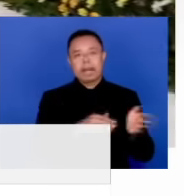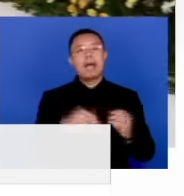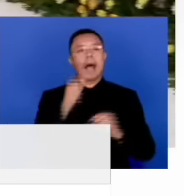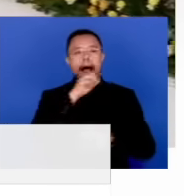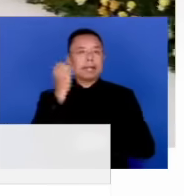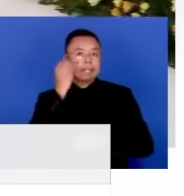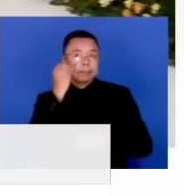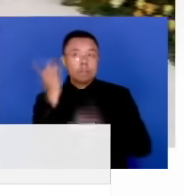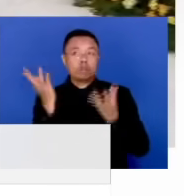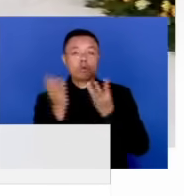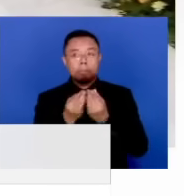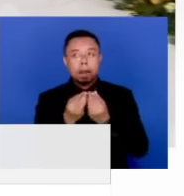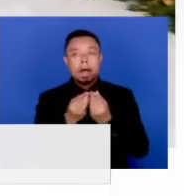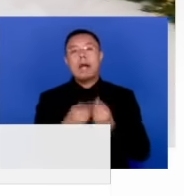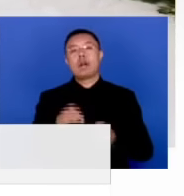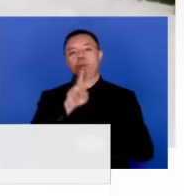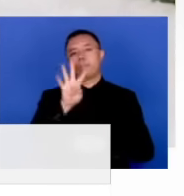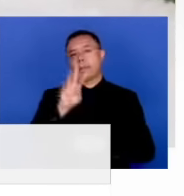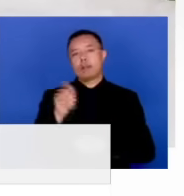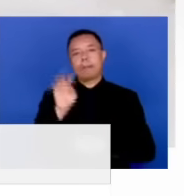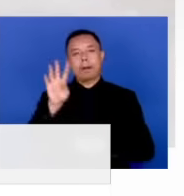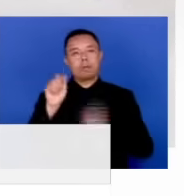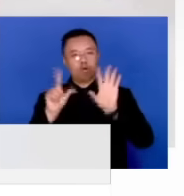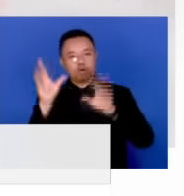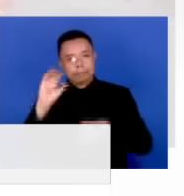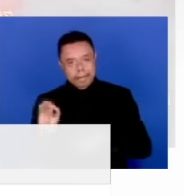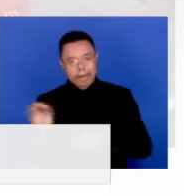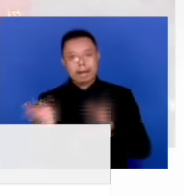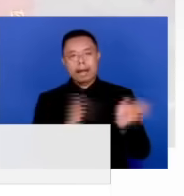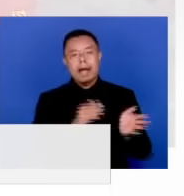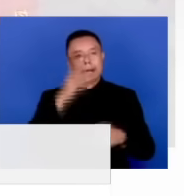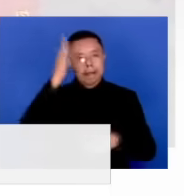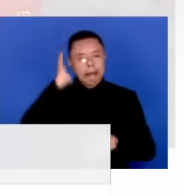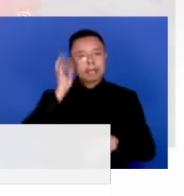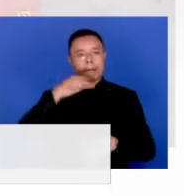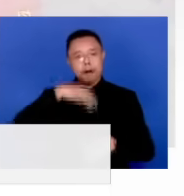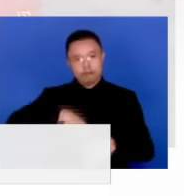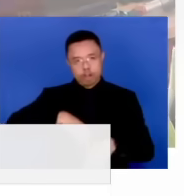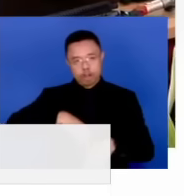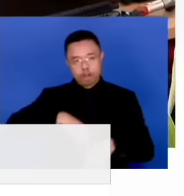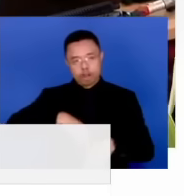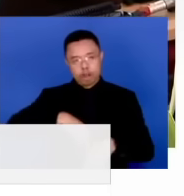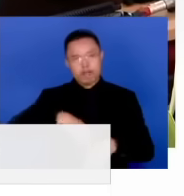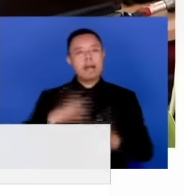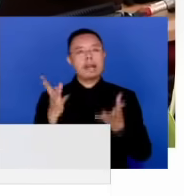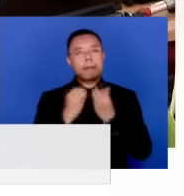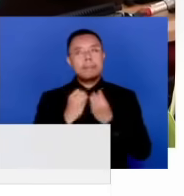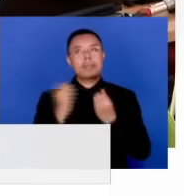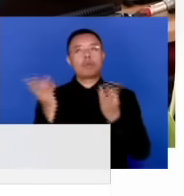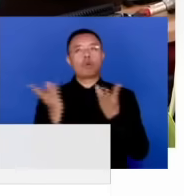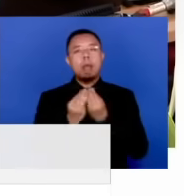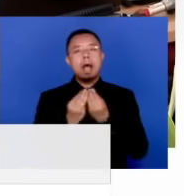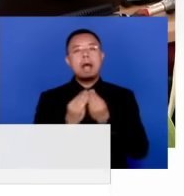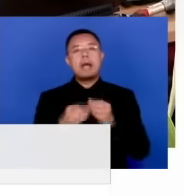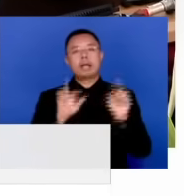oleh Anies dan juga Muhaimin mencapai 24,47% dan paslon nomor urut 3 Ganjar dan juga Mahfud MD